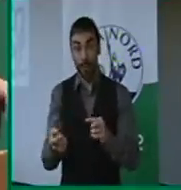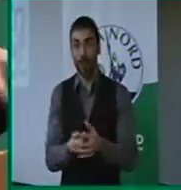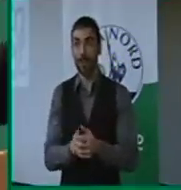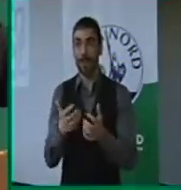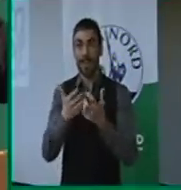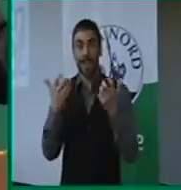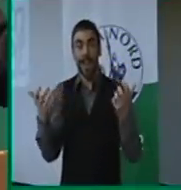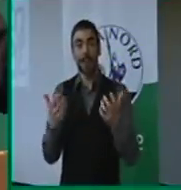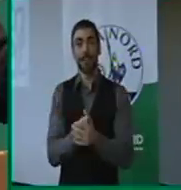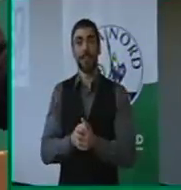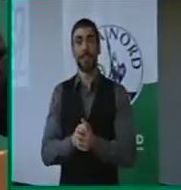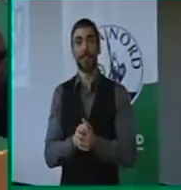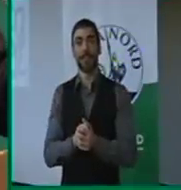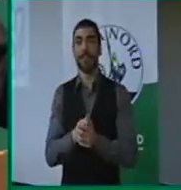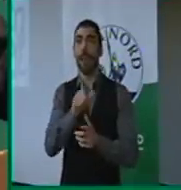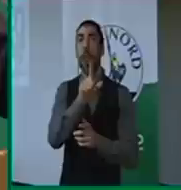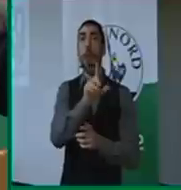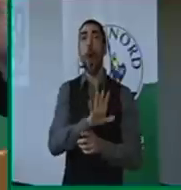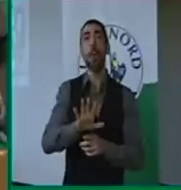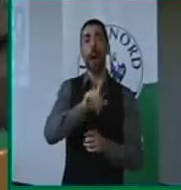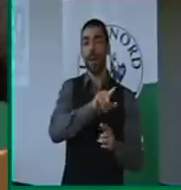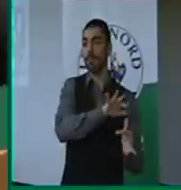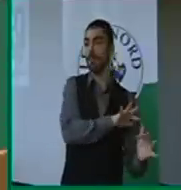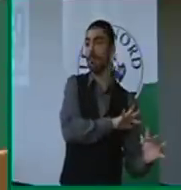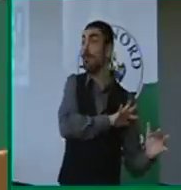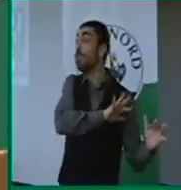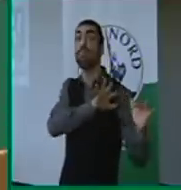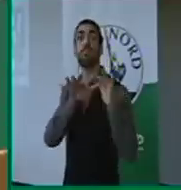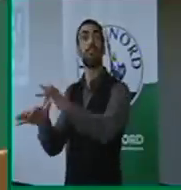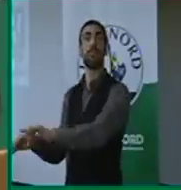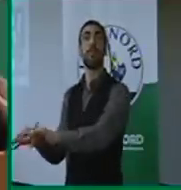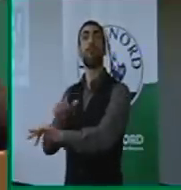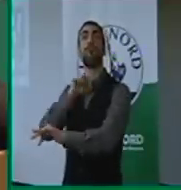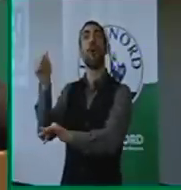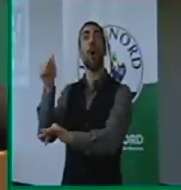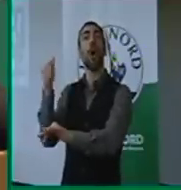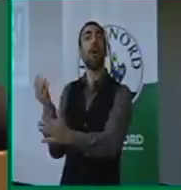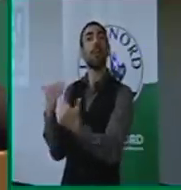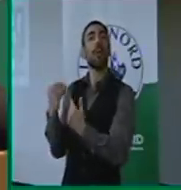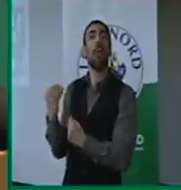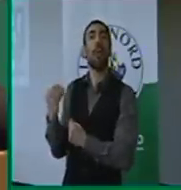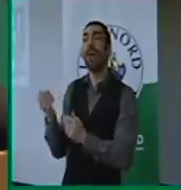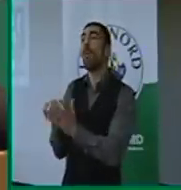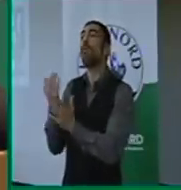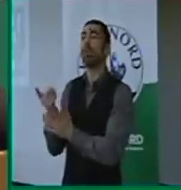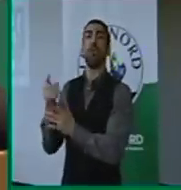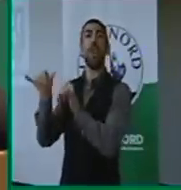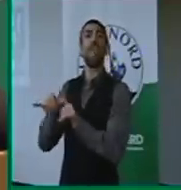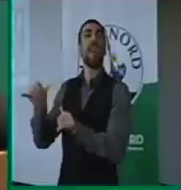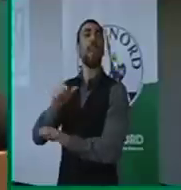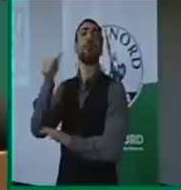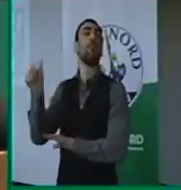vedete che tutti i lombardi compreranno soltanto prodotti fatti in Veneto